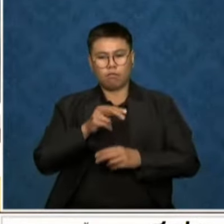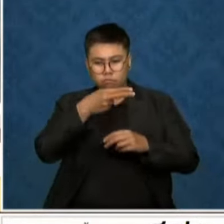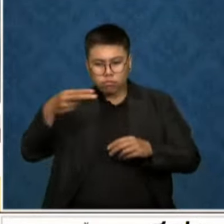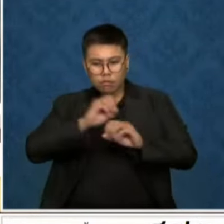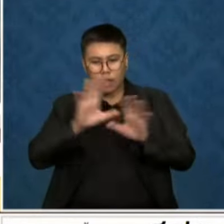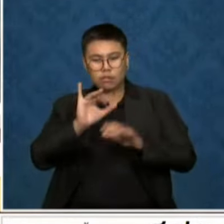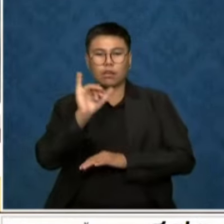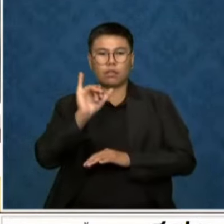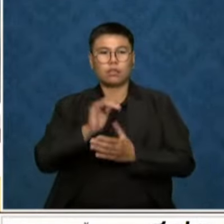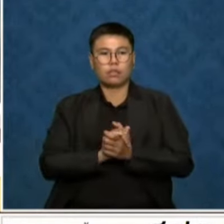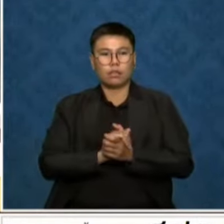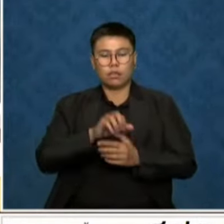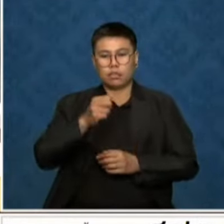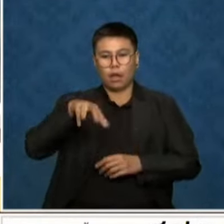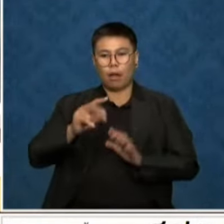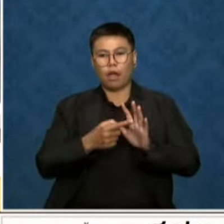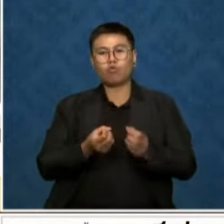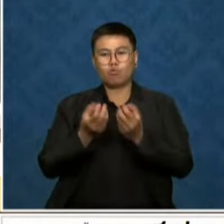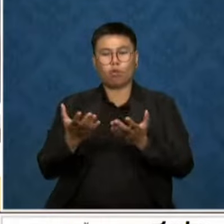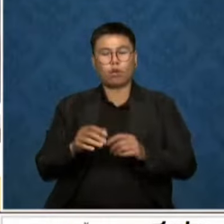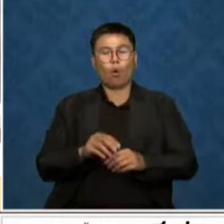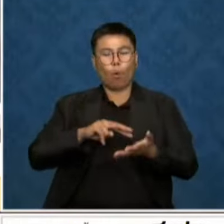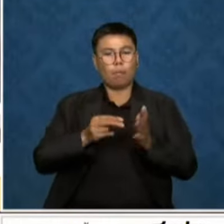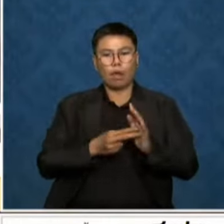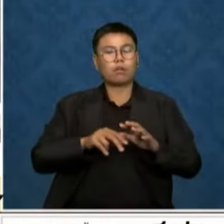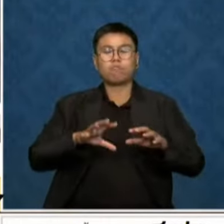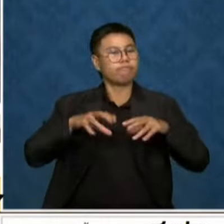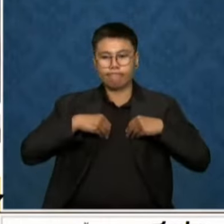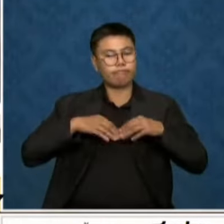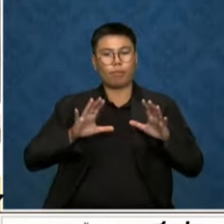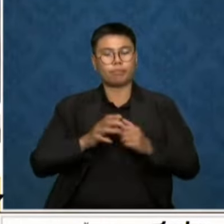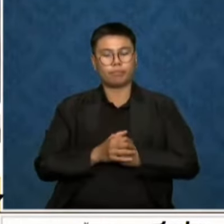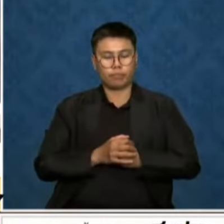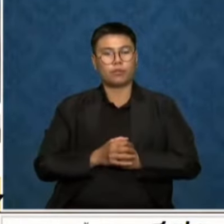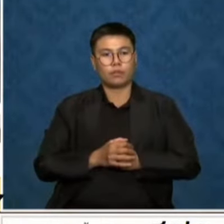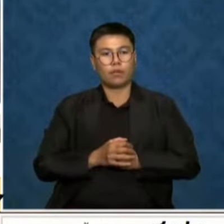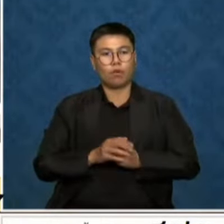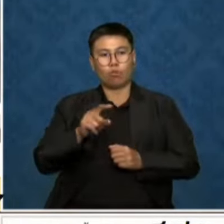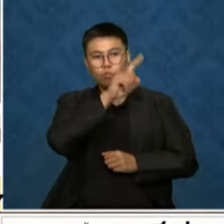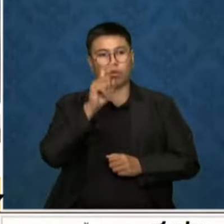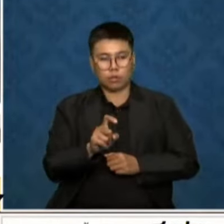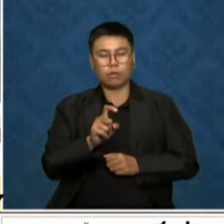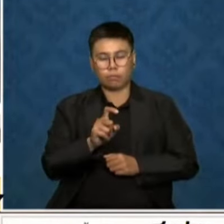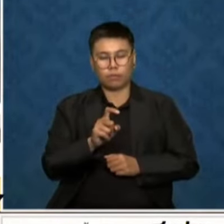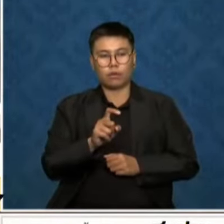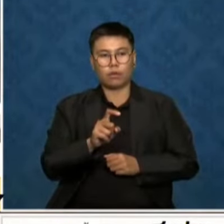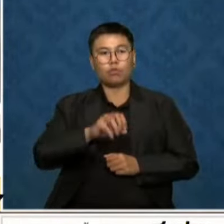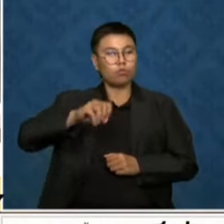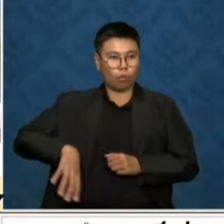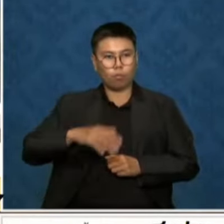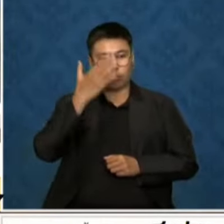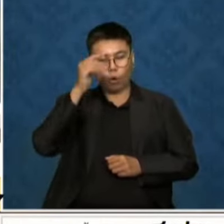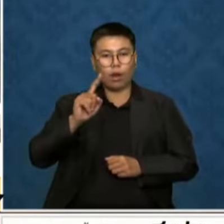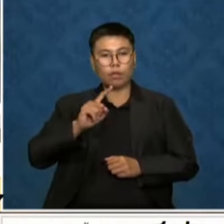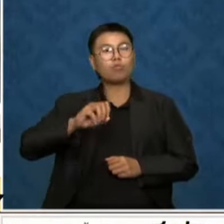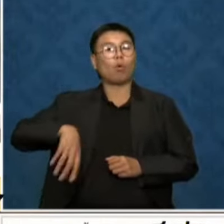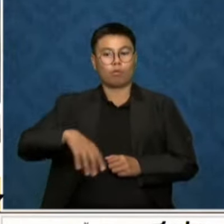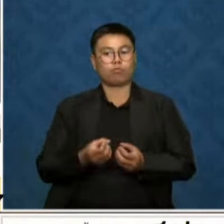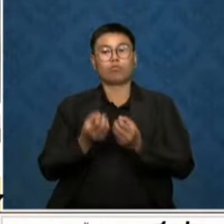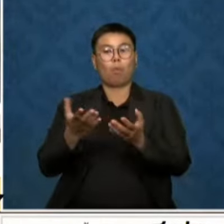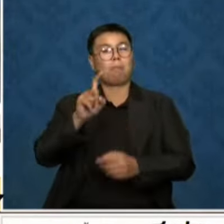งสภาไม่เห็นด้วยกับการส่งก็คือลงไม่เห็นชอบกับการส่งข้อสังเกตนั้นก็ตกไปไม่ถูกส่งไปหน่วยงานที่เกี่ยวข้